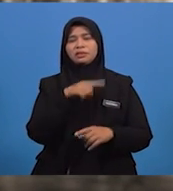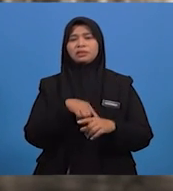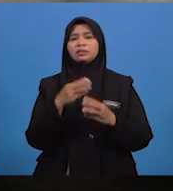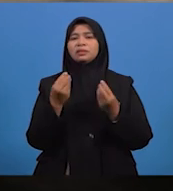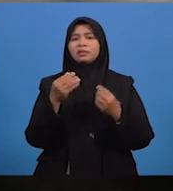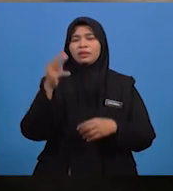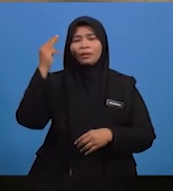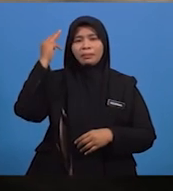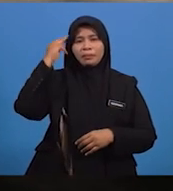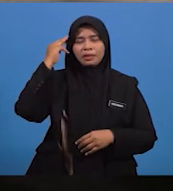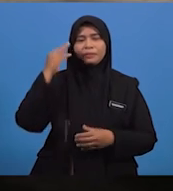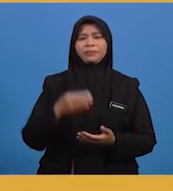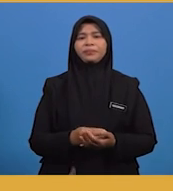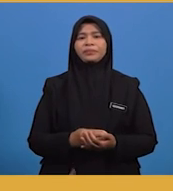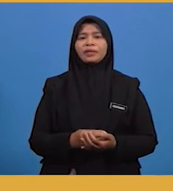Melayu.